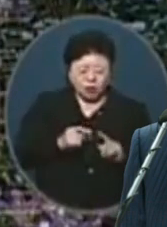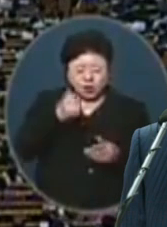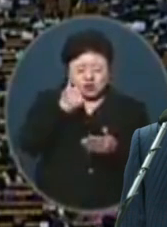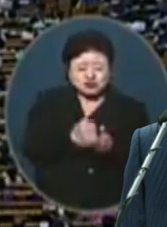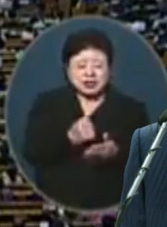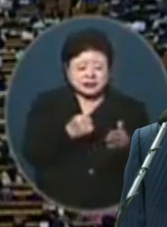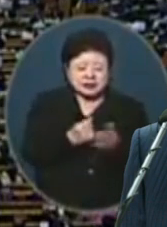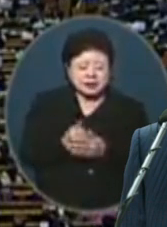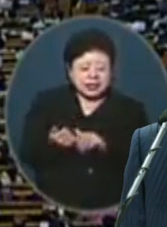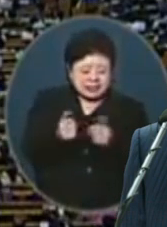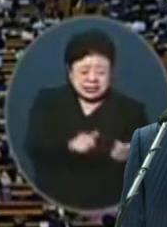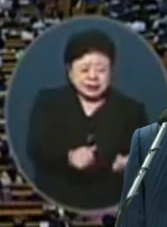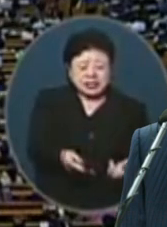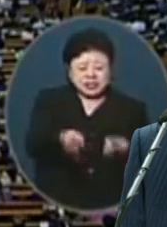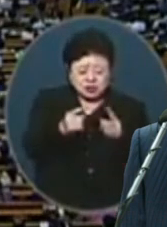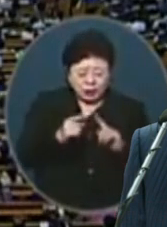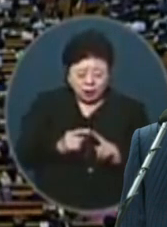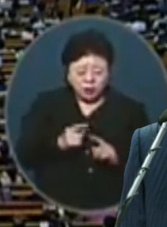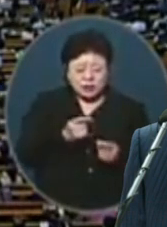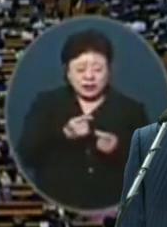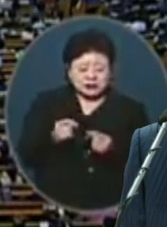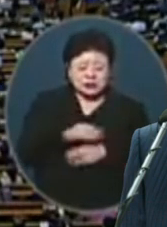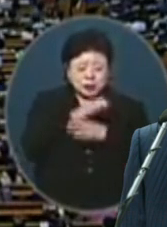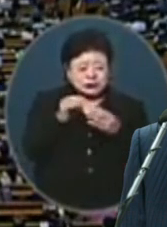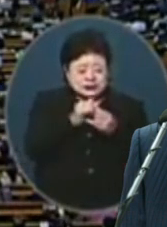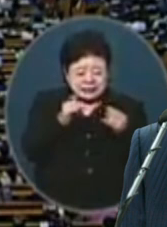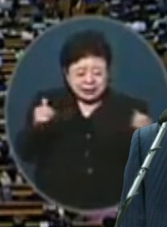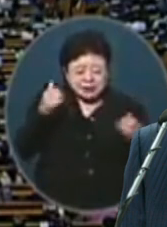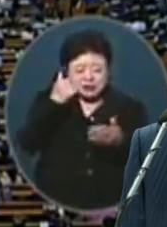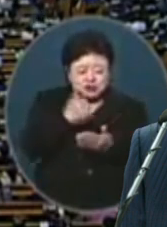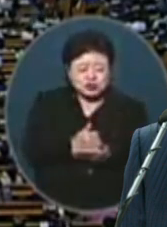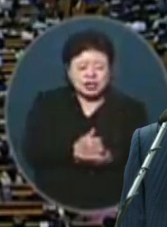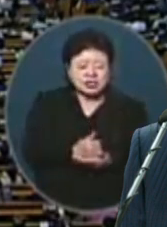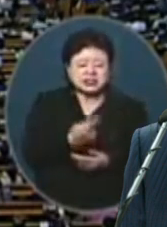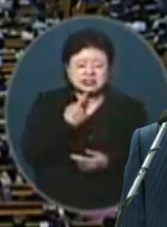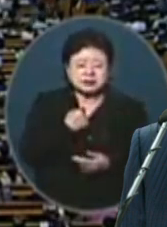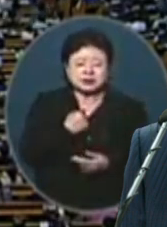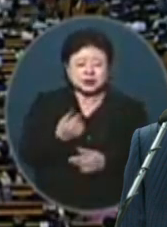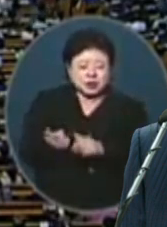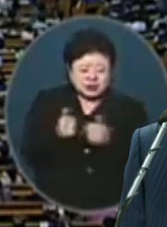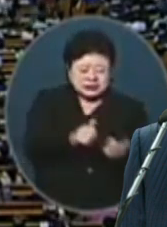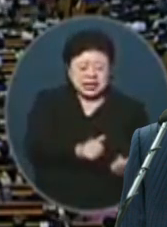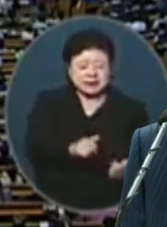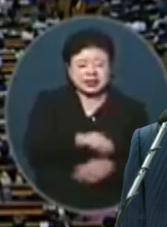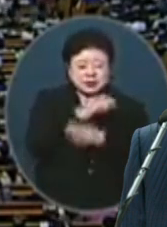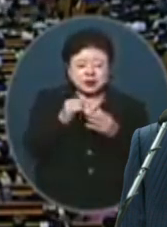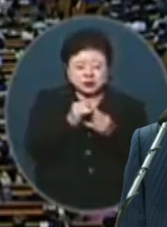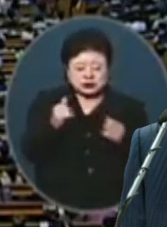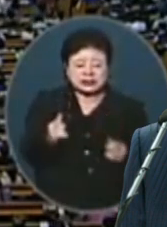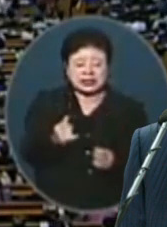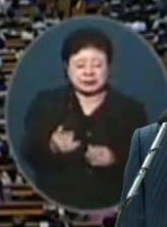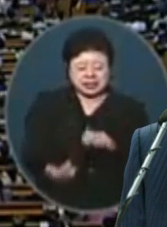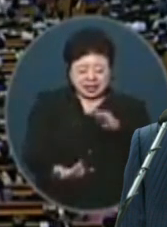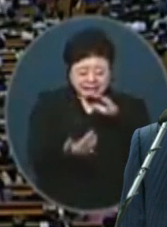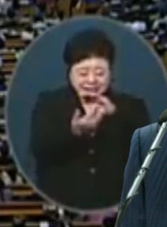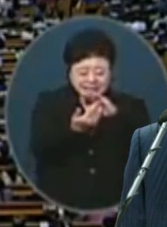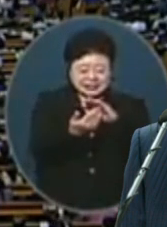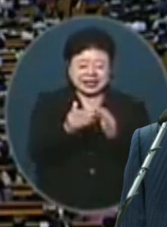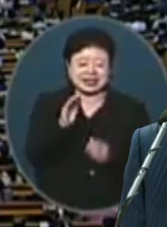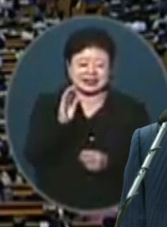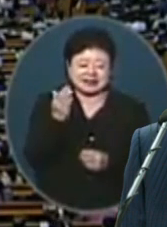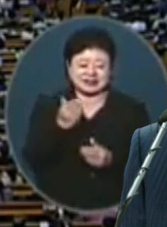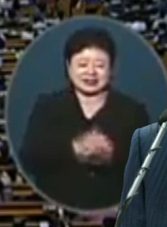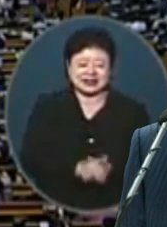죄로 말미암아 사망에 들어왔나니 이와 같이 모든 사람이 죄를 지었으므로 사망이 모든